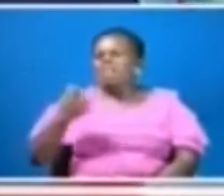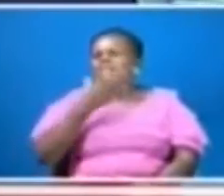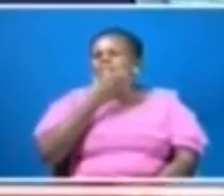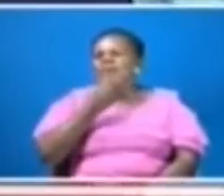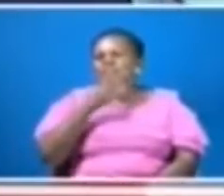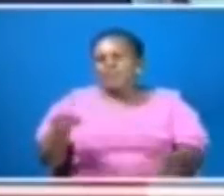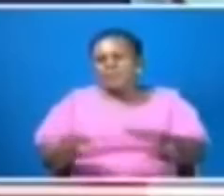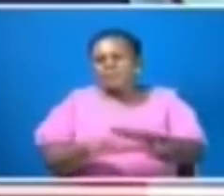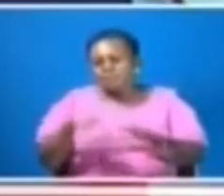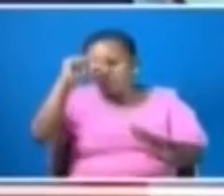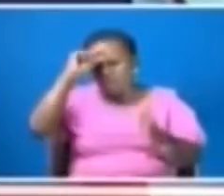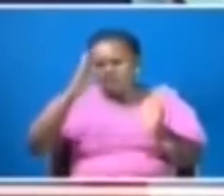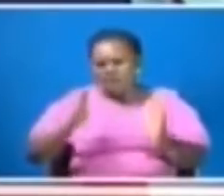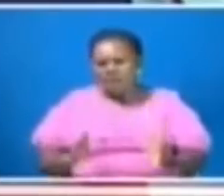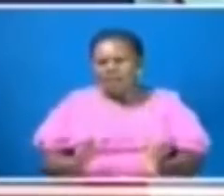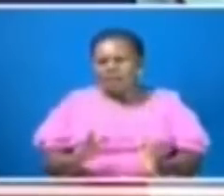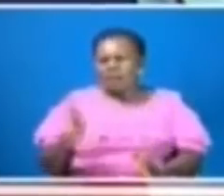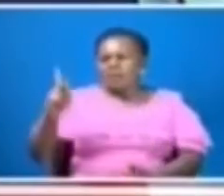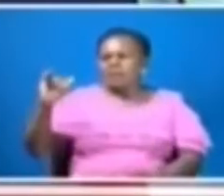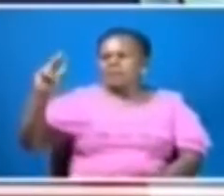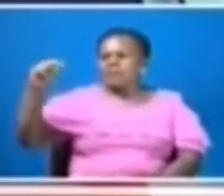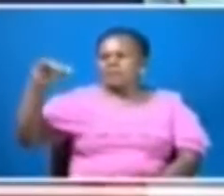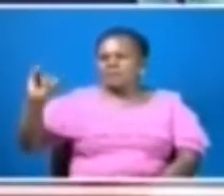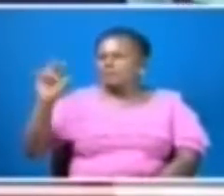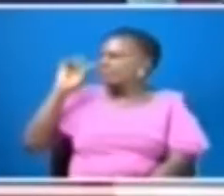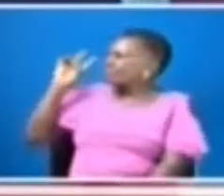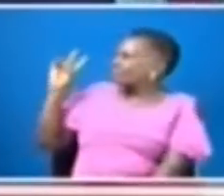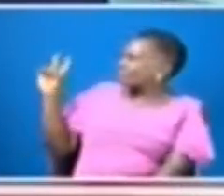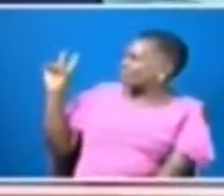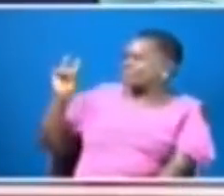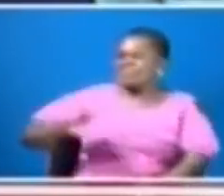of Deputy Governor Dr. William Kingi.